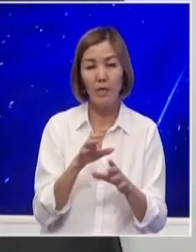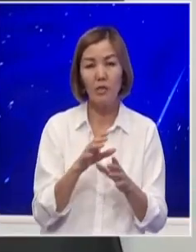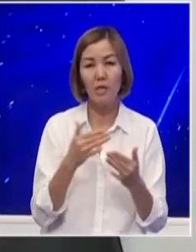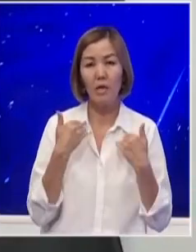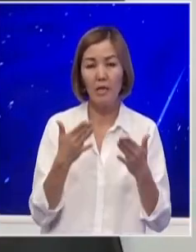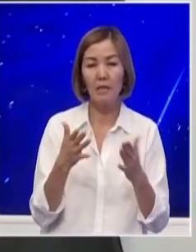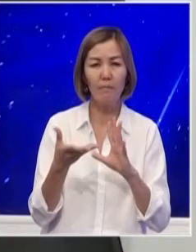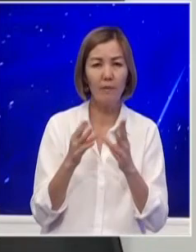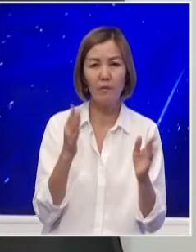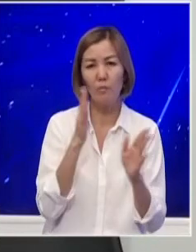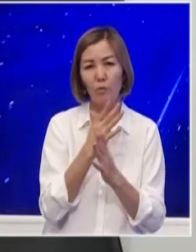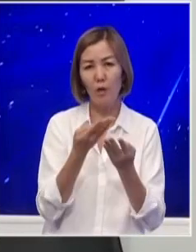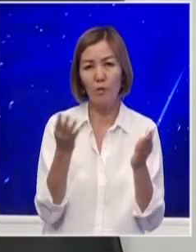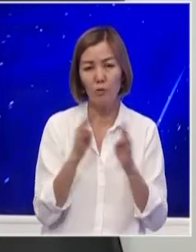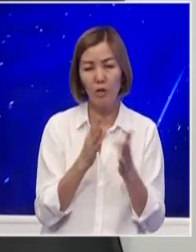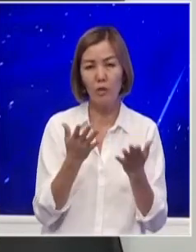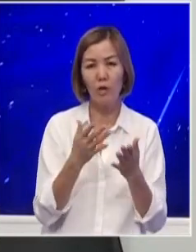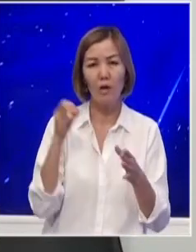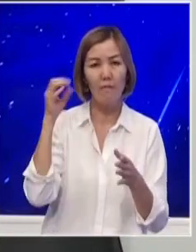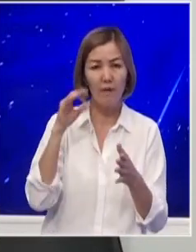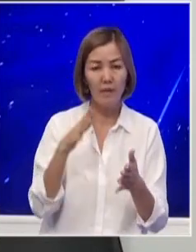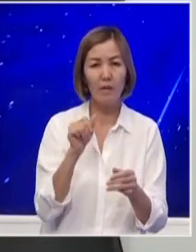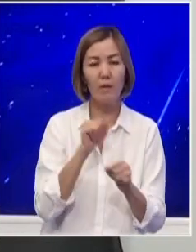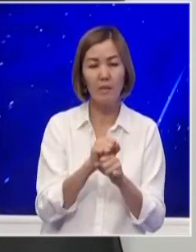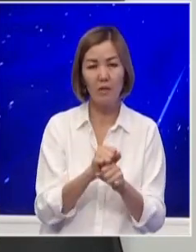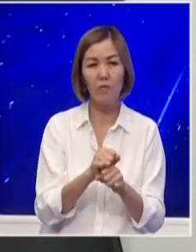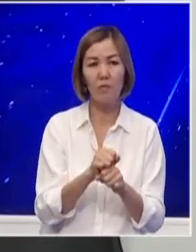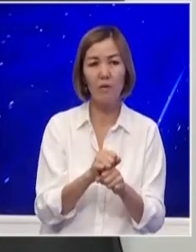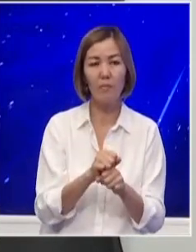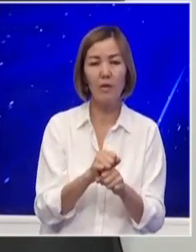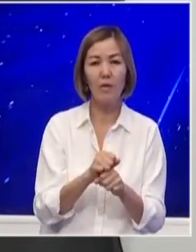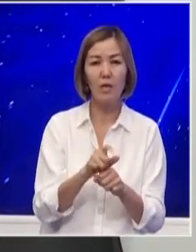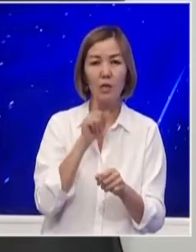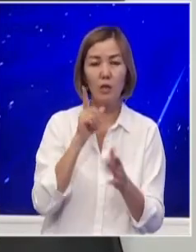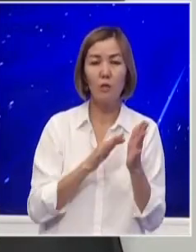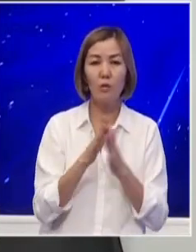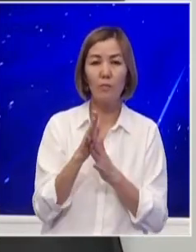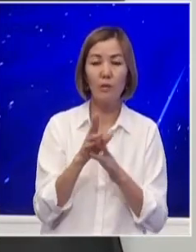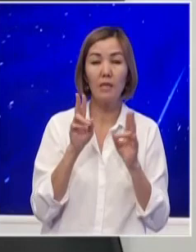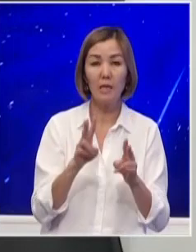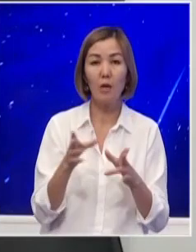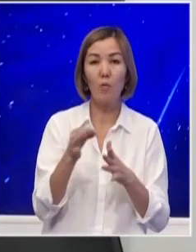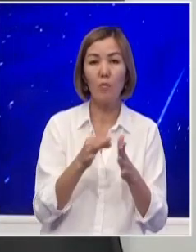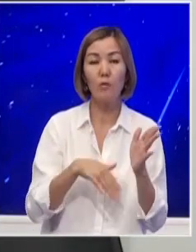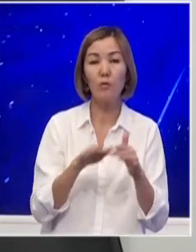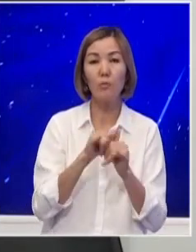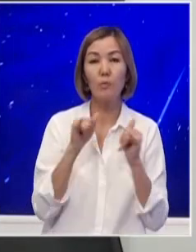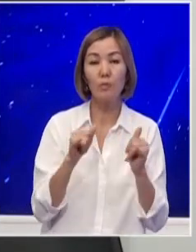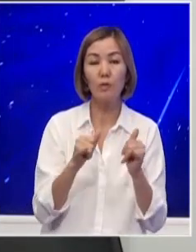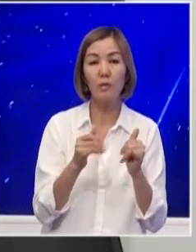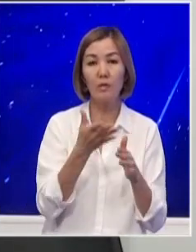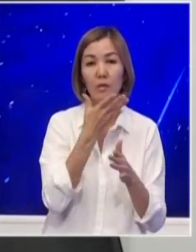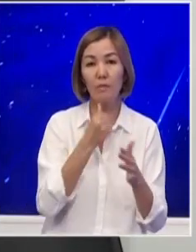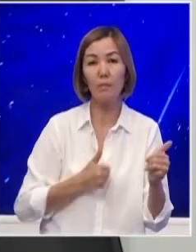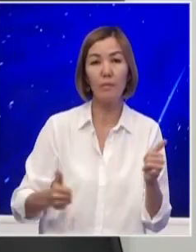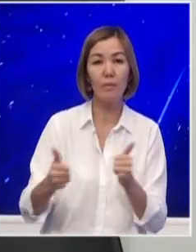ко всему окружающему нас, уличным фонарям, остановкам или зеленым насаждениям. Лишь тогда наша область станет процветающей и выйдет в